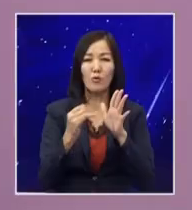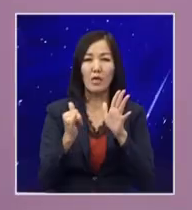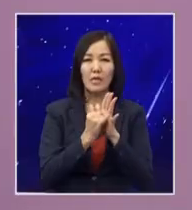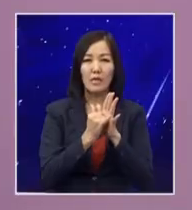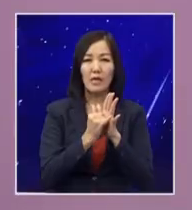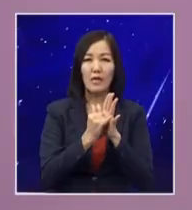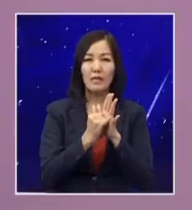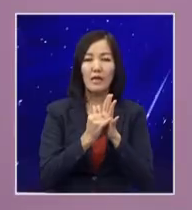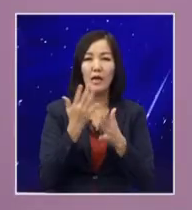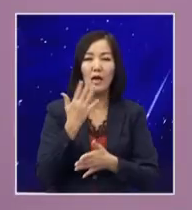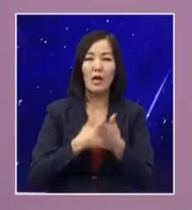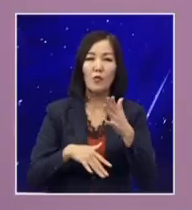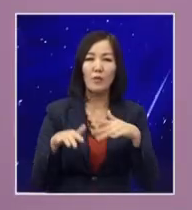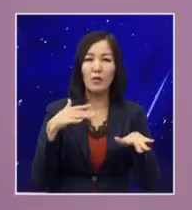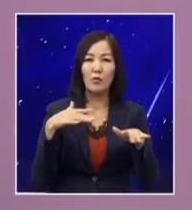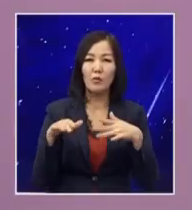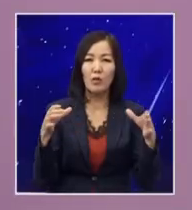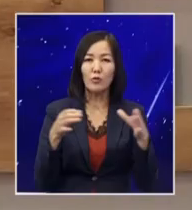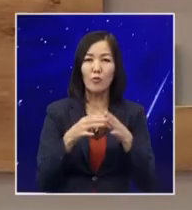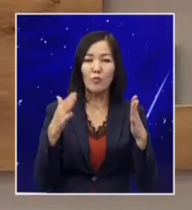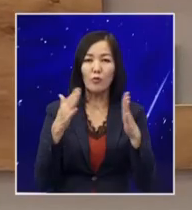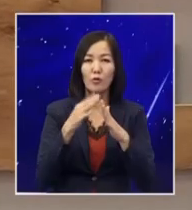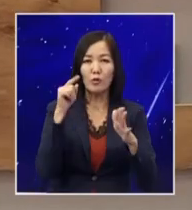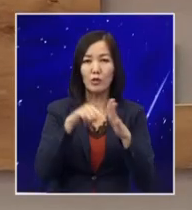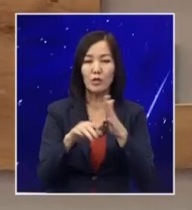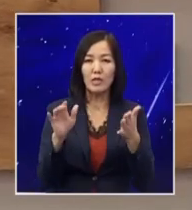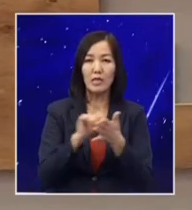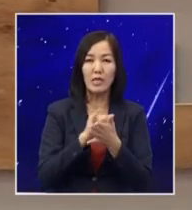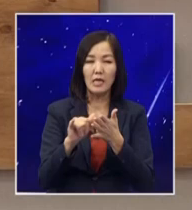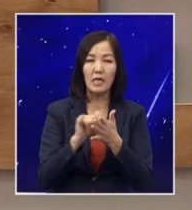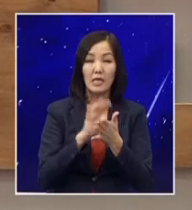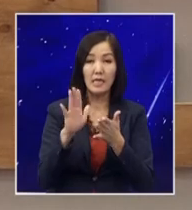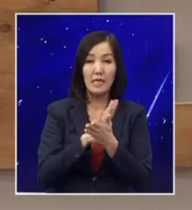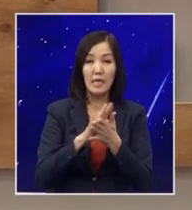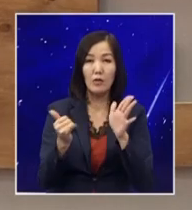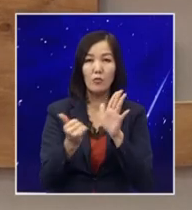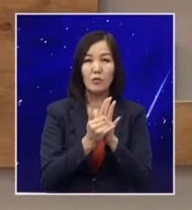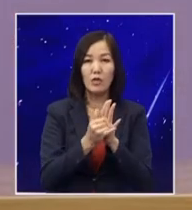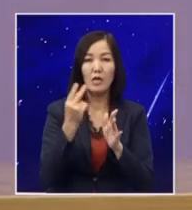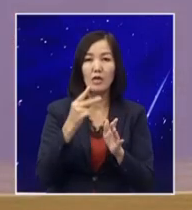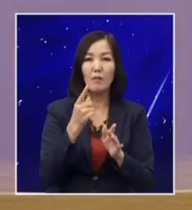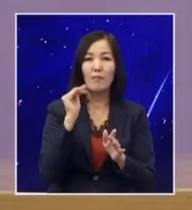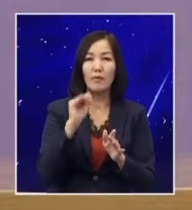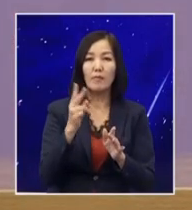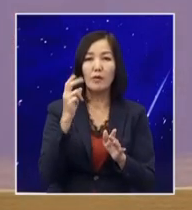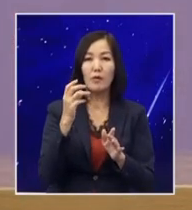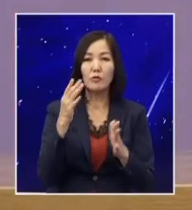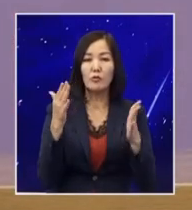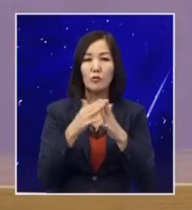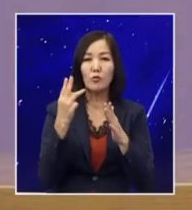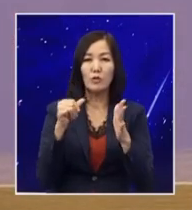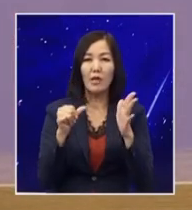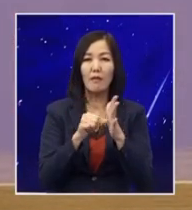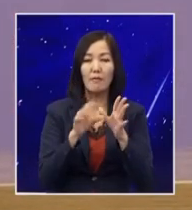дені әлеуметтік осал топқа жататын тұрғындар үйіне тегін қосылған. Мамандар 21200 үйді аралап, 36 мың адамға нұсқаулық